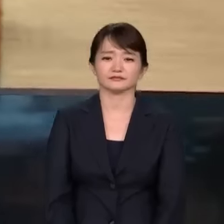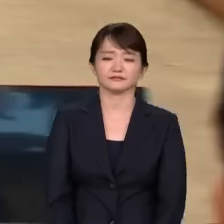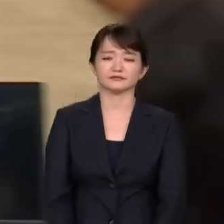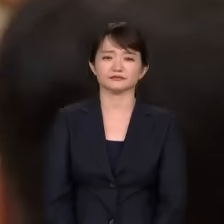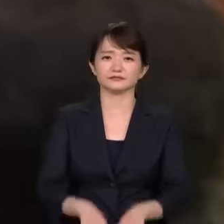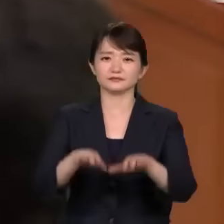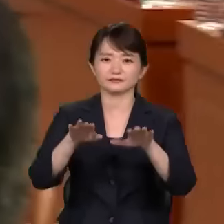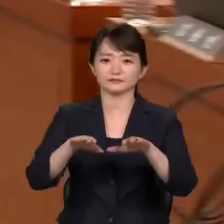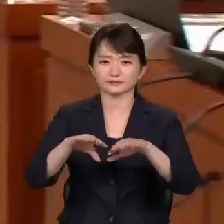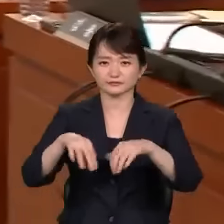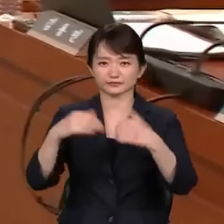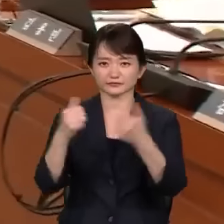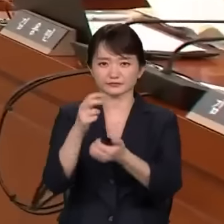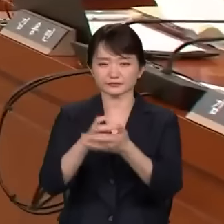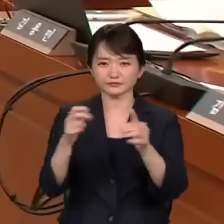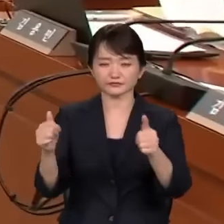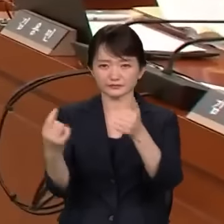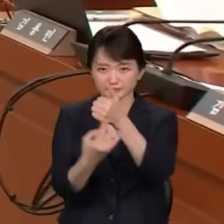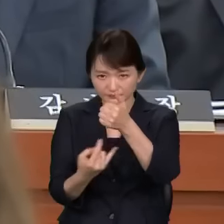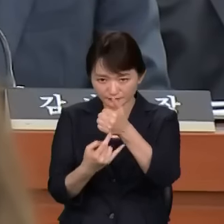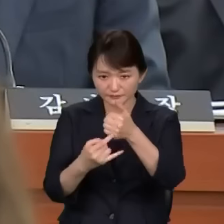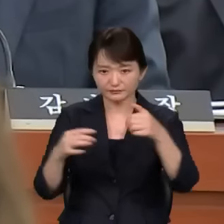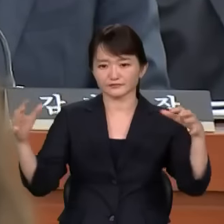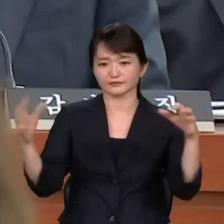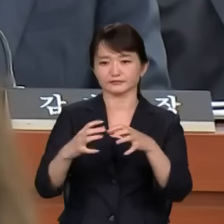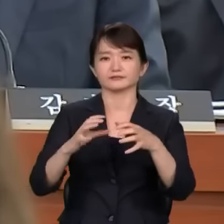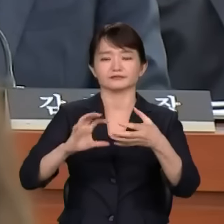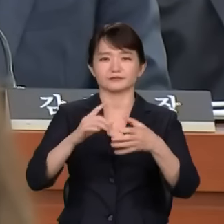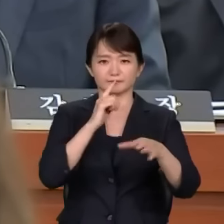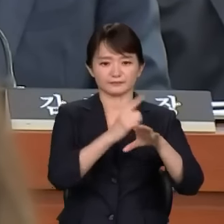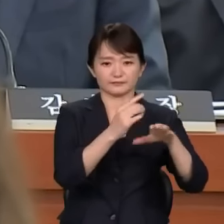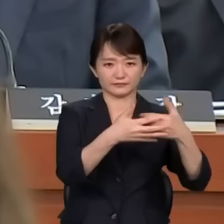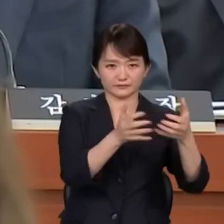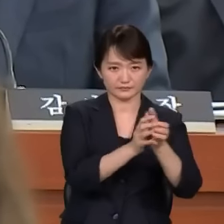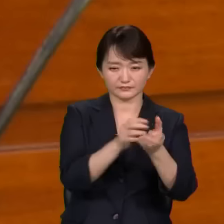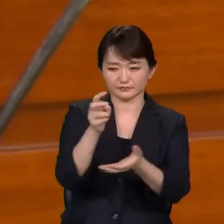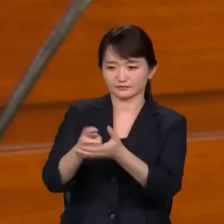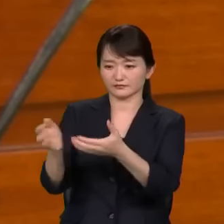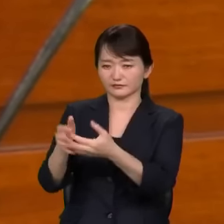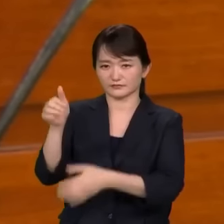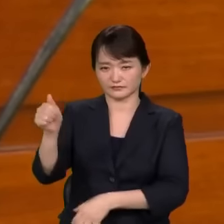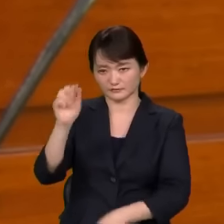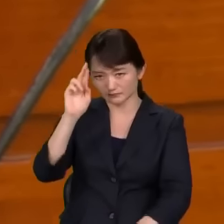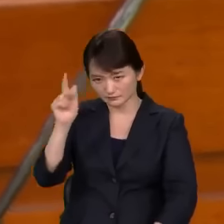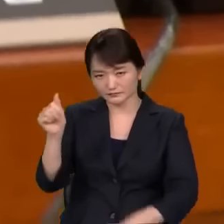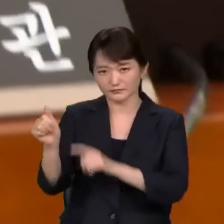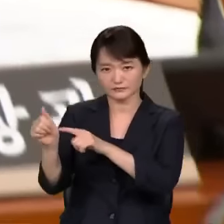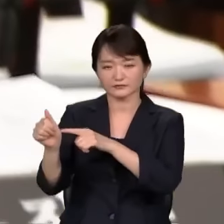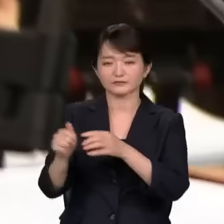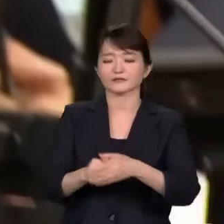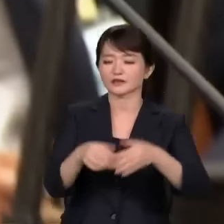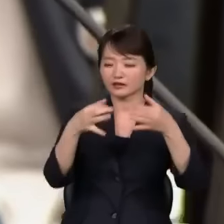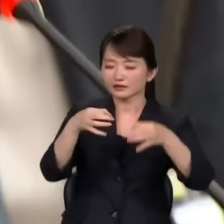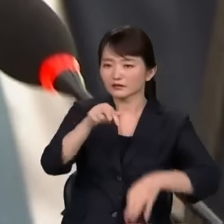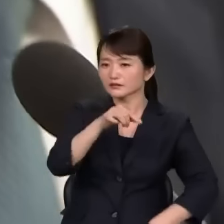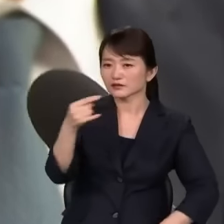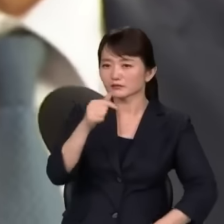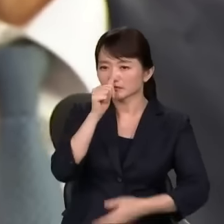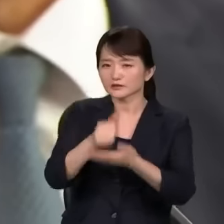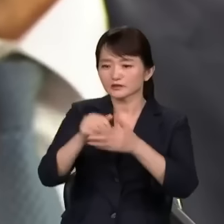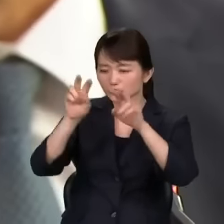오늘 국회에서 열린 법제사법위원회 전체 회의에서 민주당은 박성재 법무부 장관에게 김건희 여사 무혐의 결정에